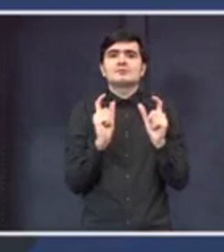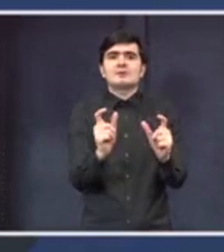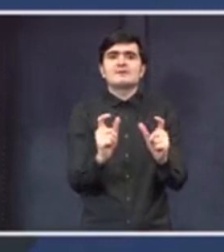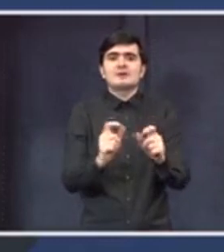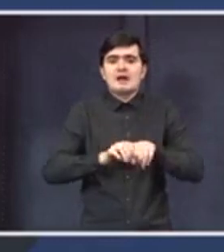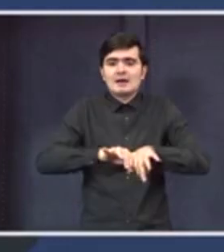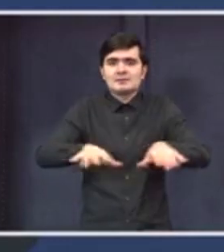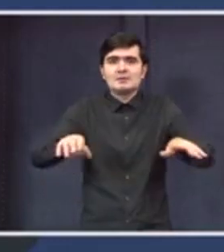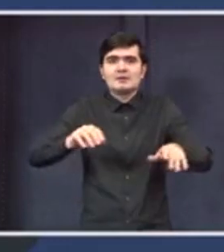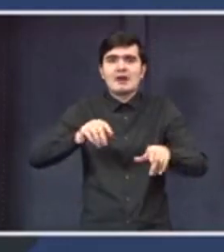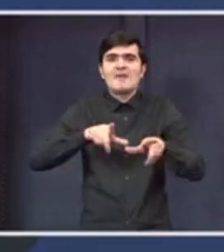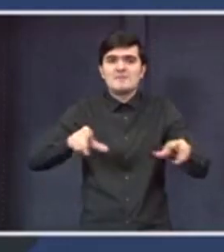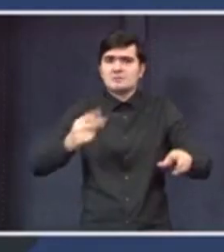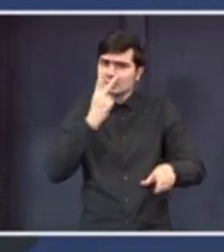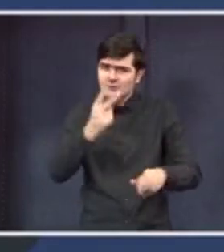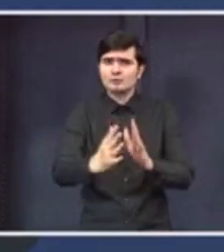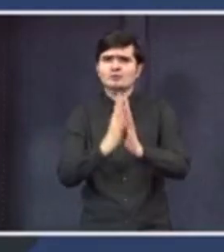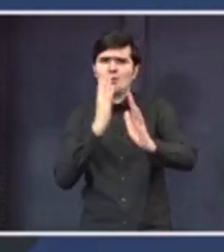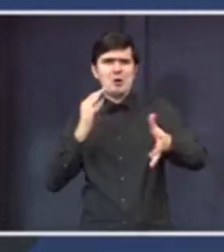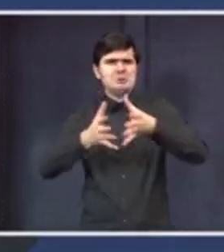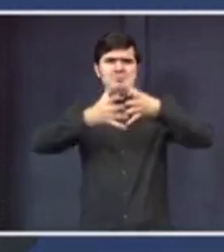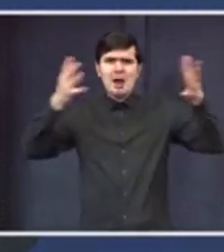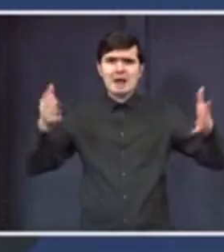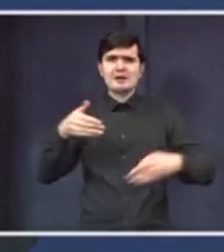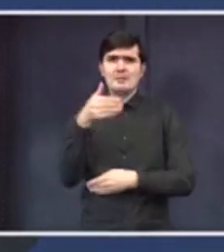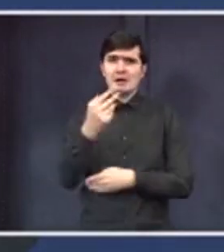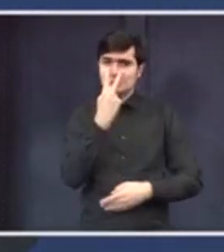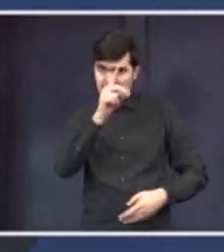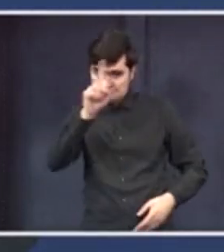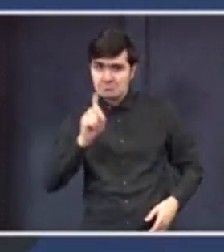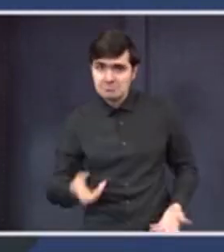răspândirea coronavirusului. Ați văzut cozile din ultimele zile uriașe care s-au format?